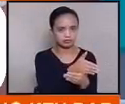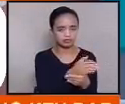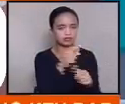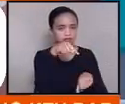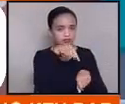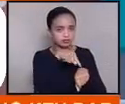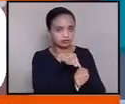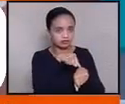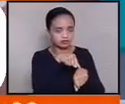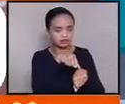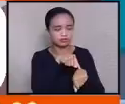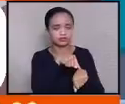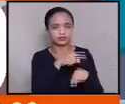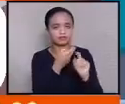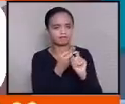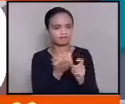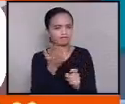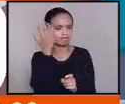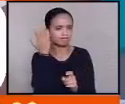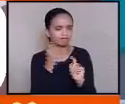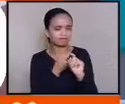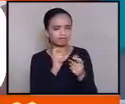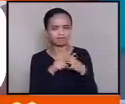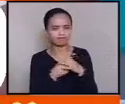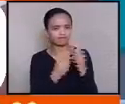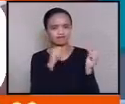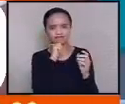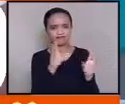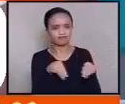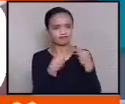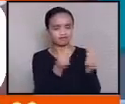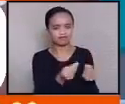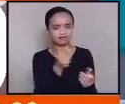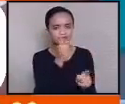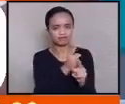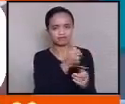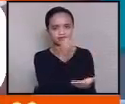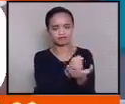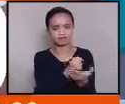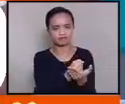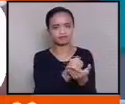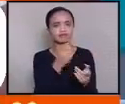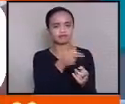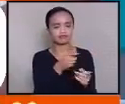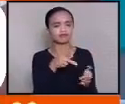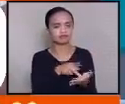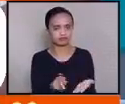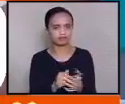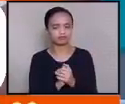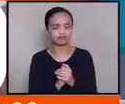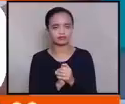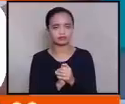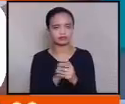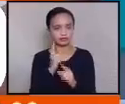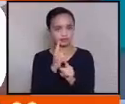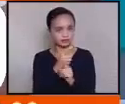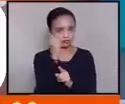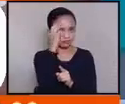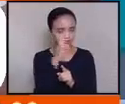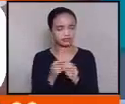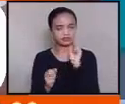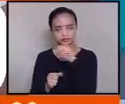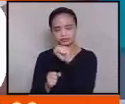na from the start na hindi sila nabigyan ng tamang pasahod, yun po'y masisingil nila. Tama, sir?